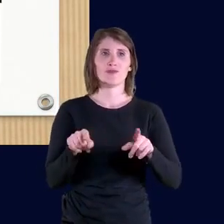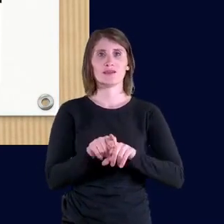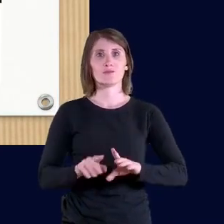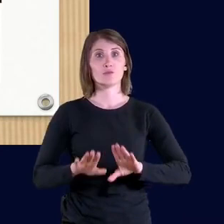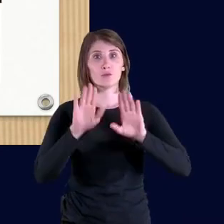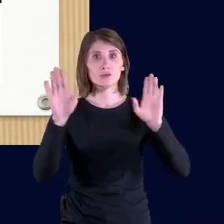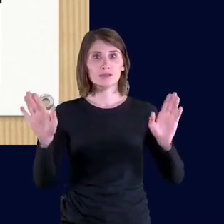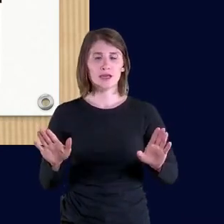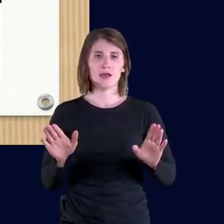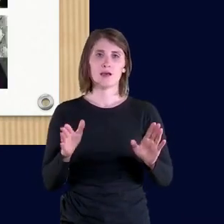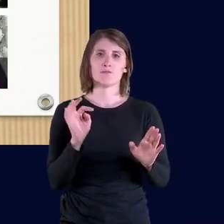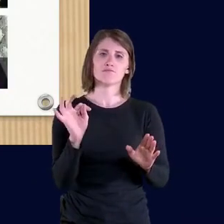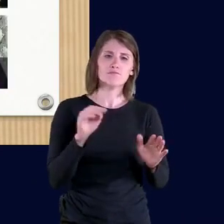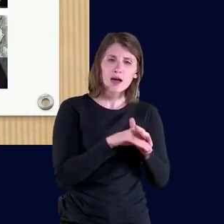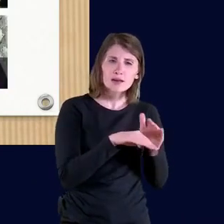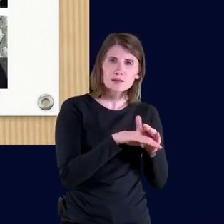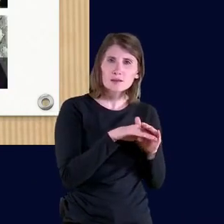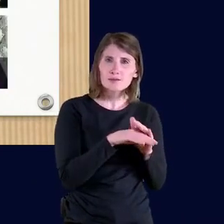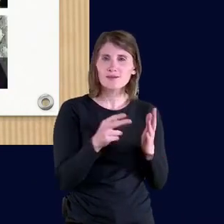instytucji